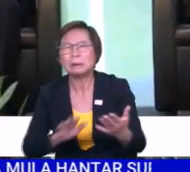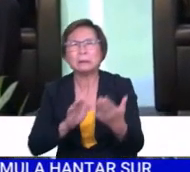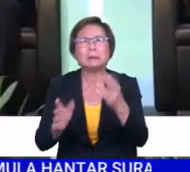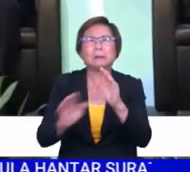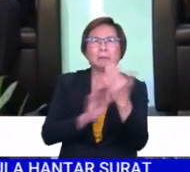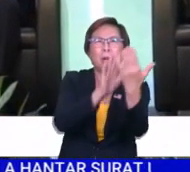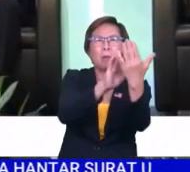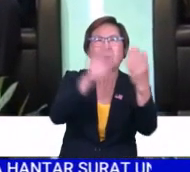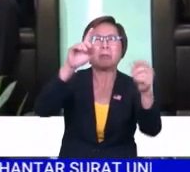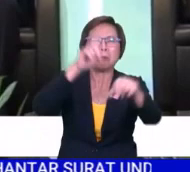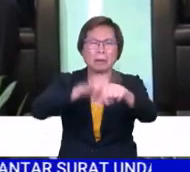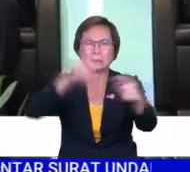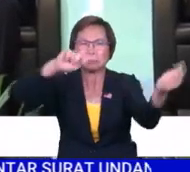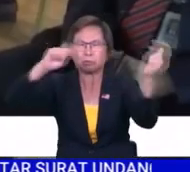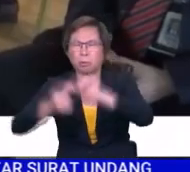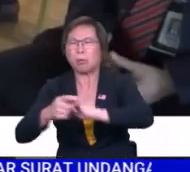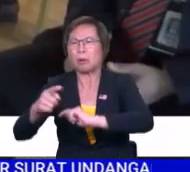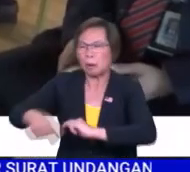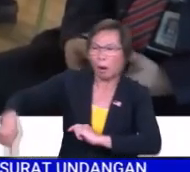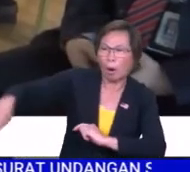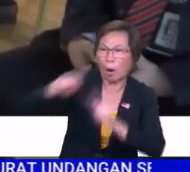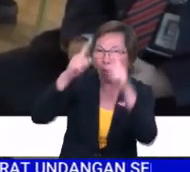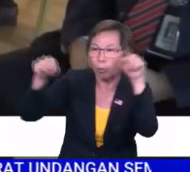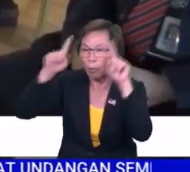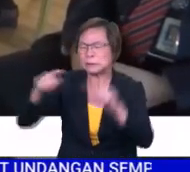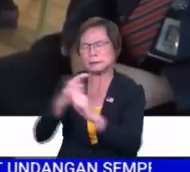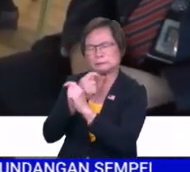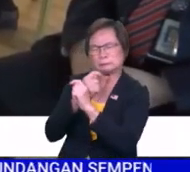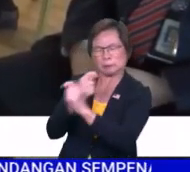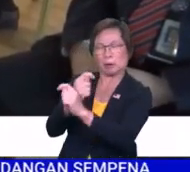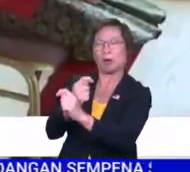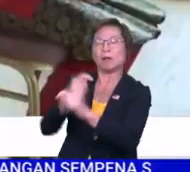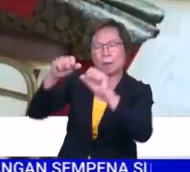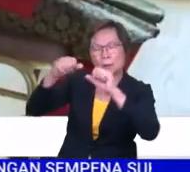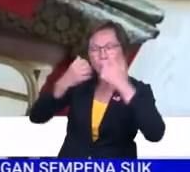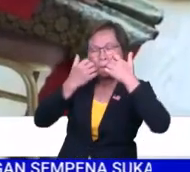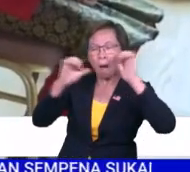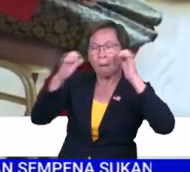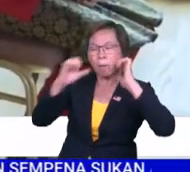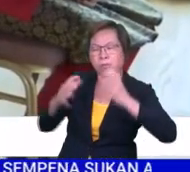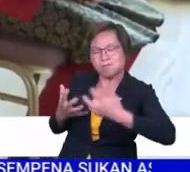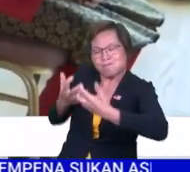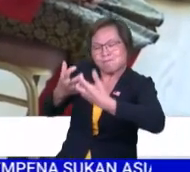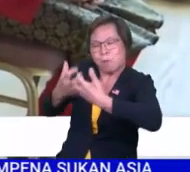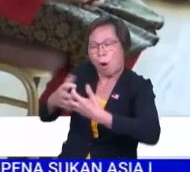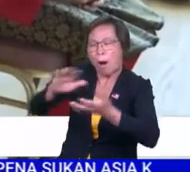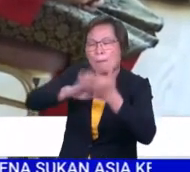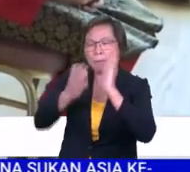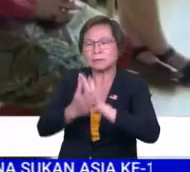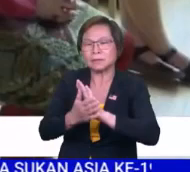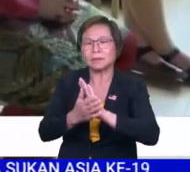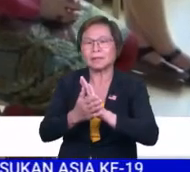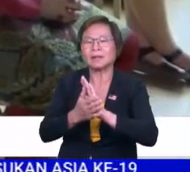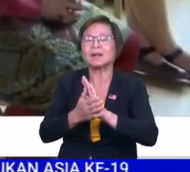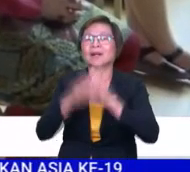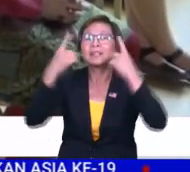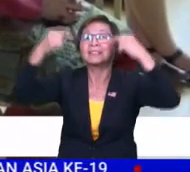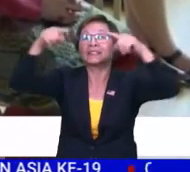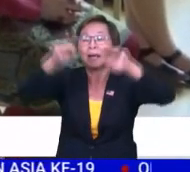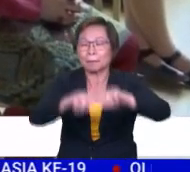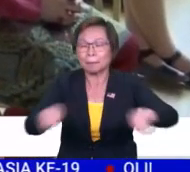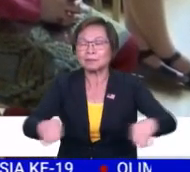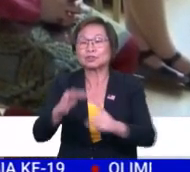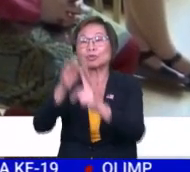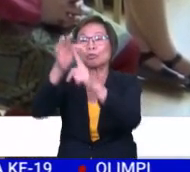berdepan dengan era perubahan yang menuntun mereka lebih berdaya tahan dan berupaya untuk mengadaptasi menjadi pendorong kejayaan Plaza